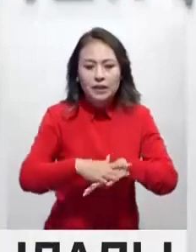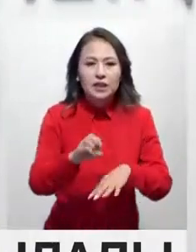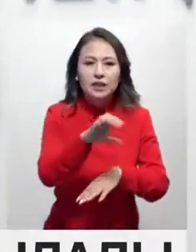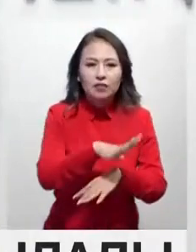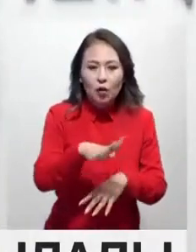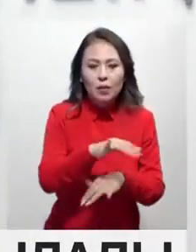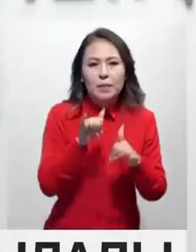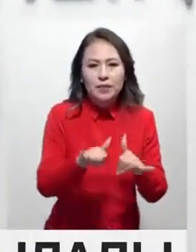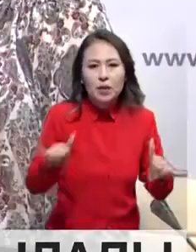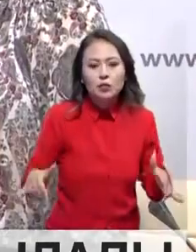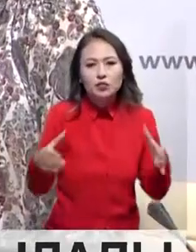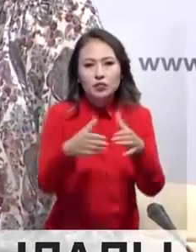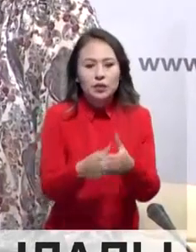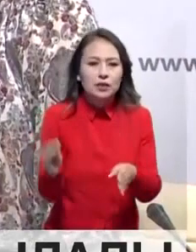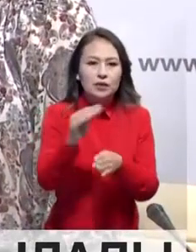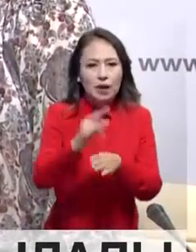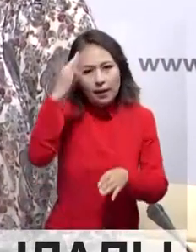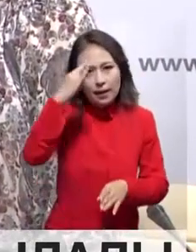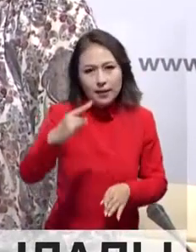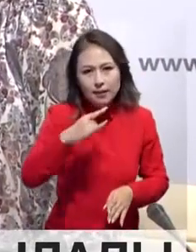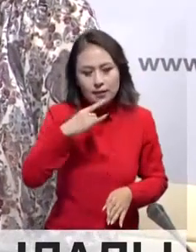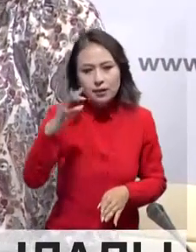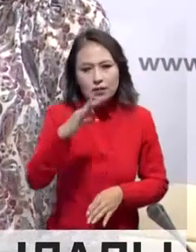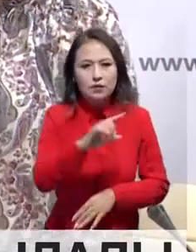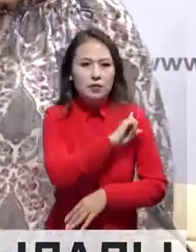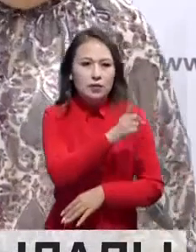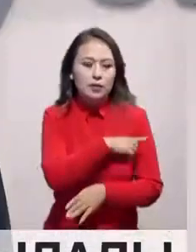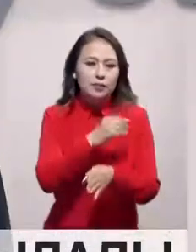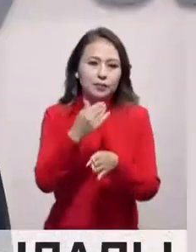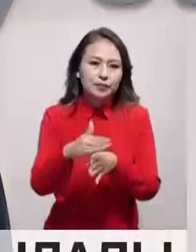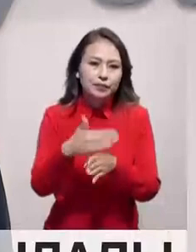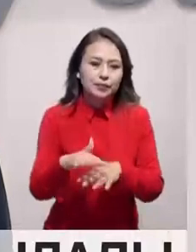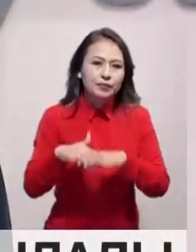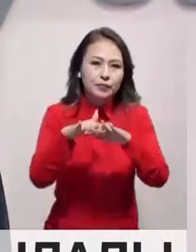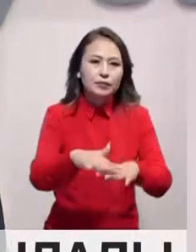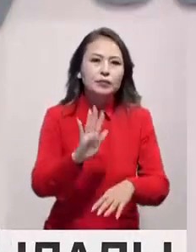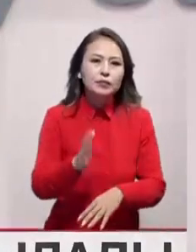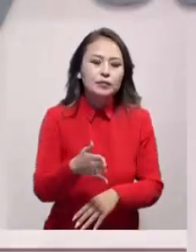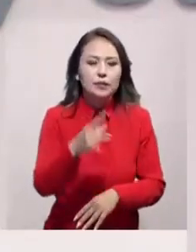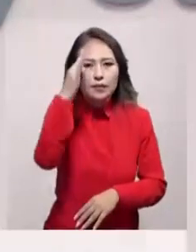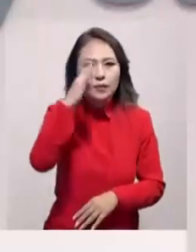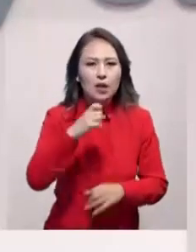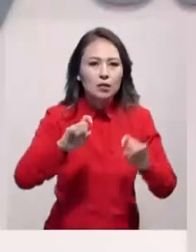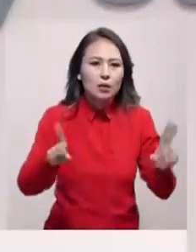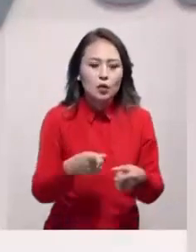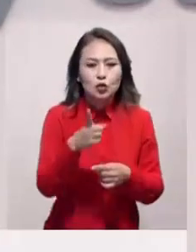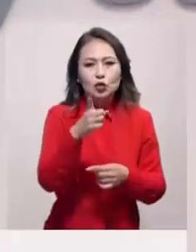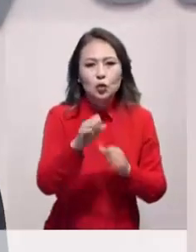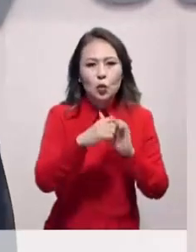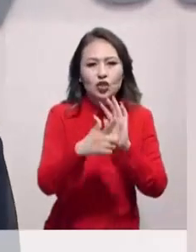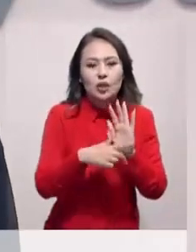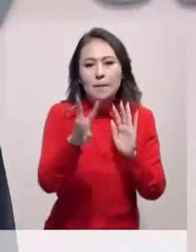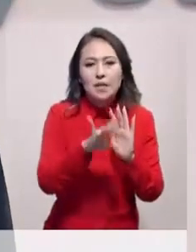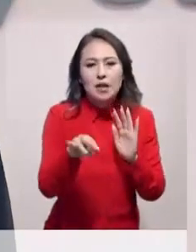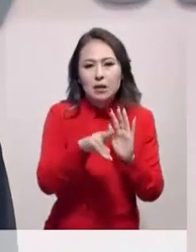құру және даму банкі, сондай-ақ Қазақстанның даму банкі несие бөлмек. Қазақстан даму банкінен 117 миллиард